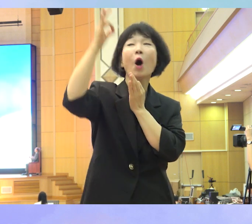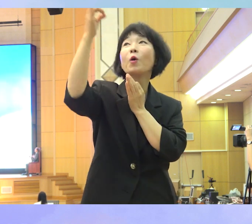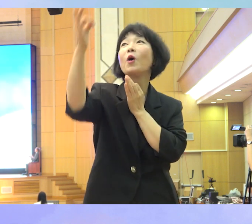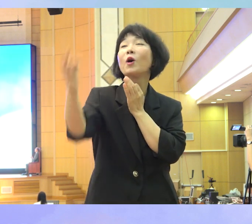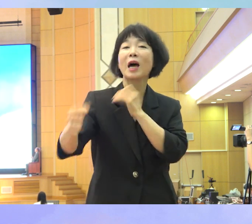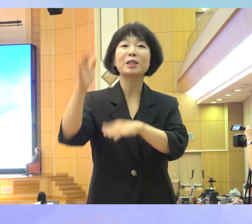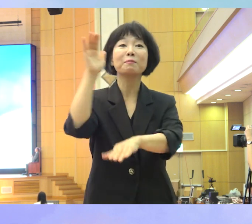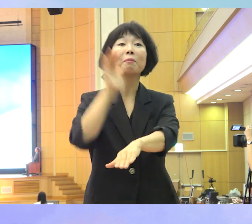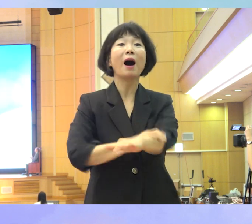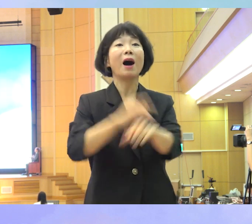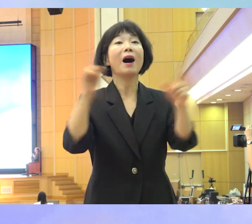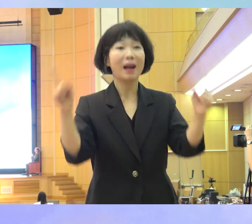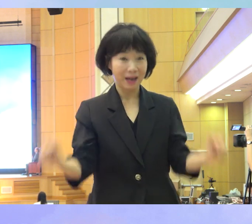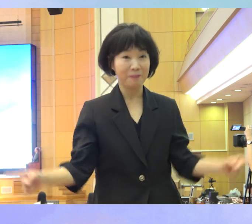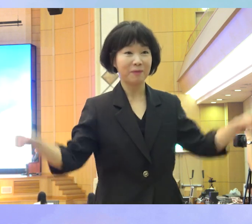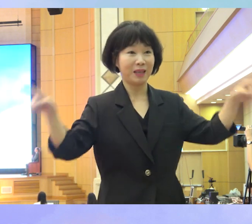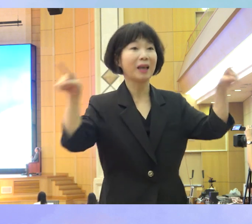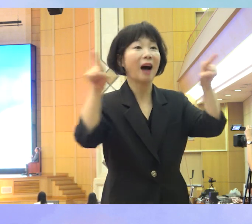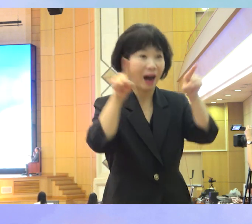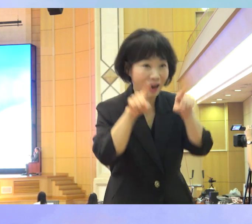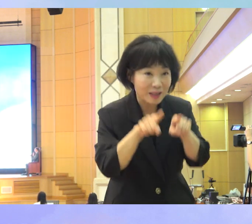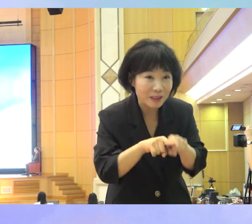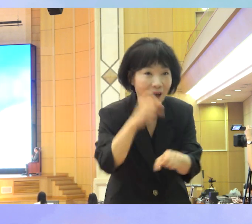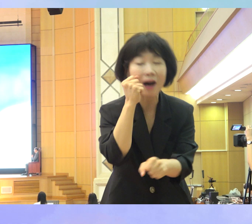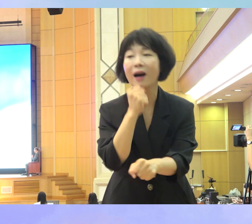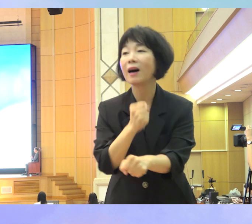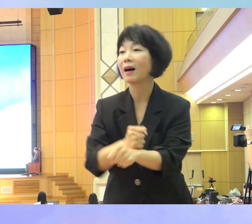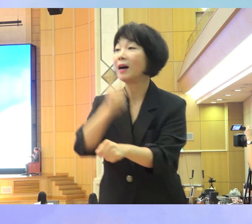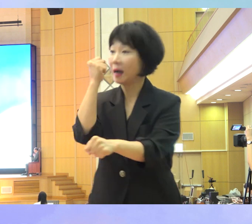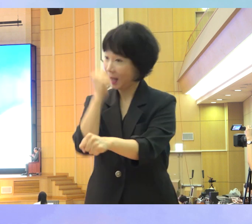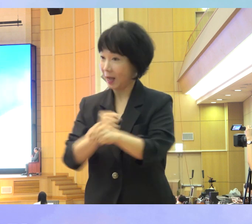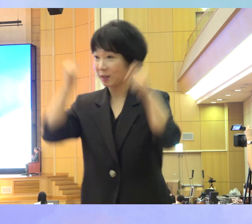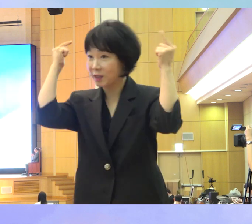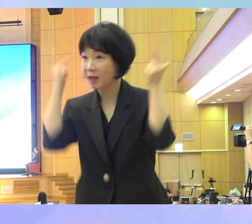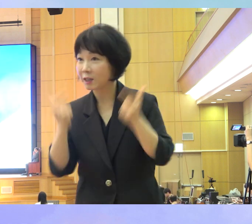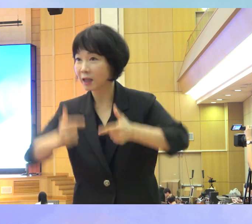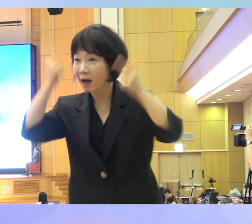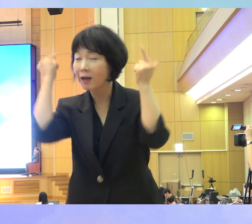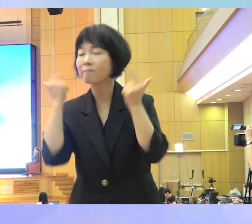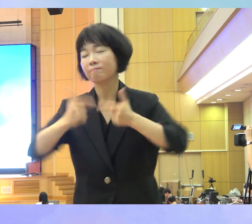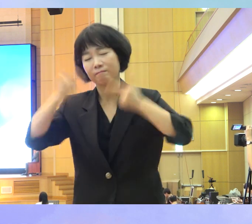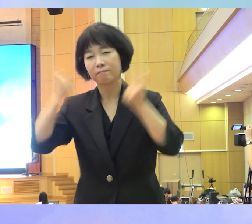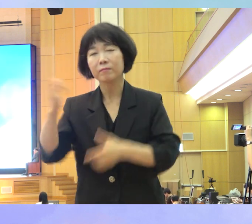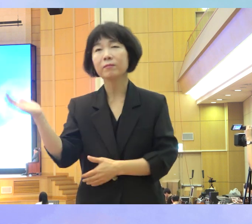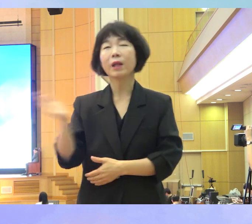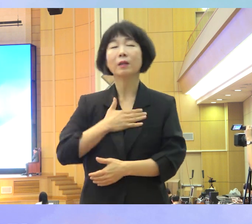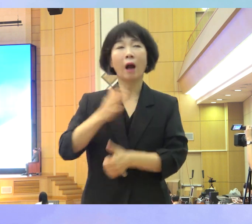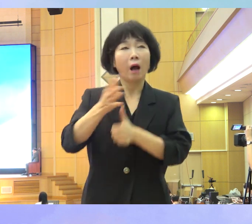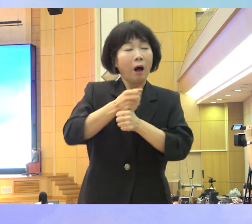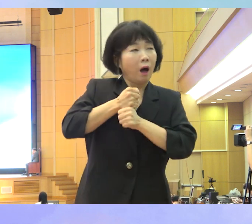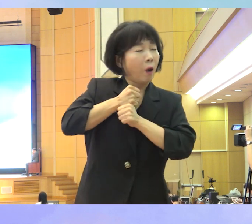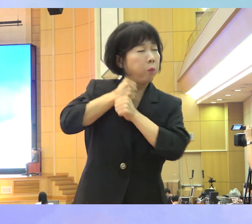주의 영원하신 팔 함께하사 항상 나를